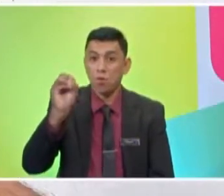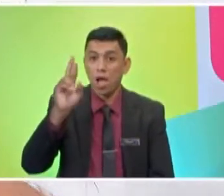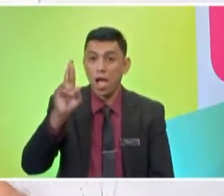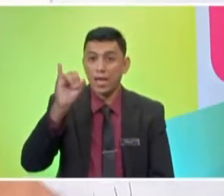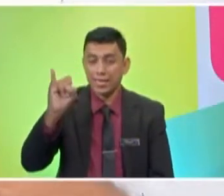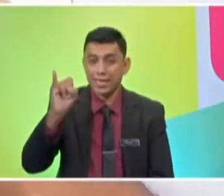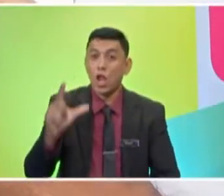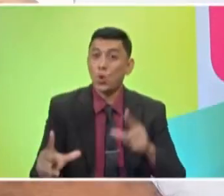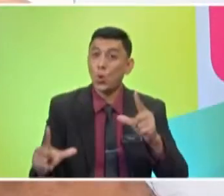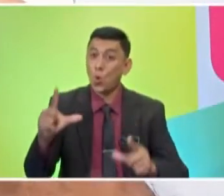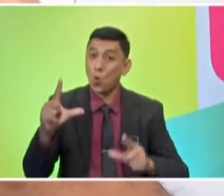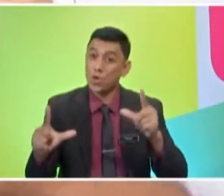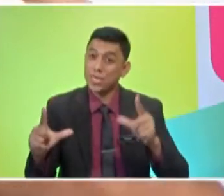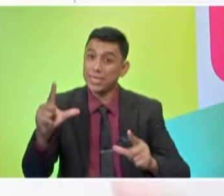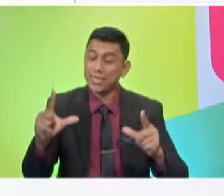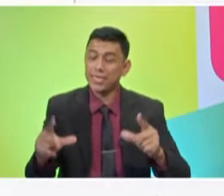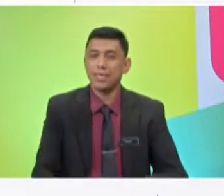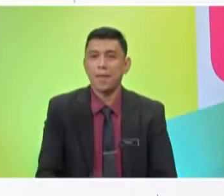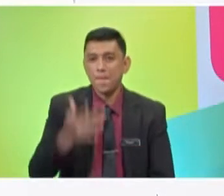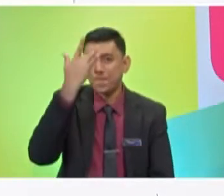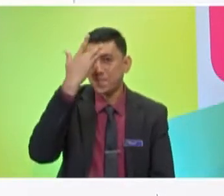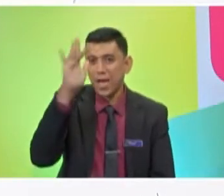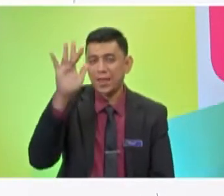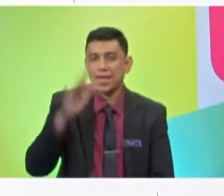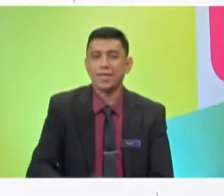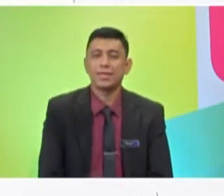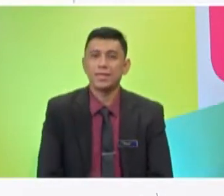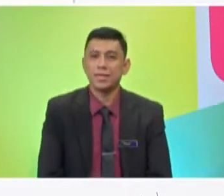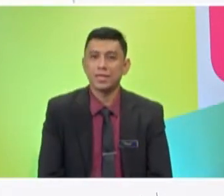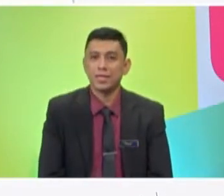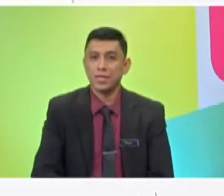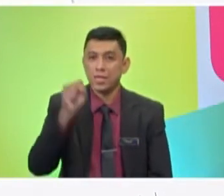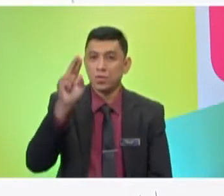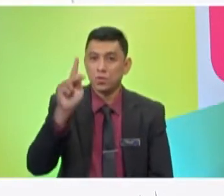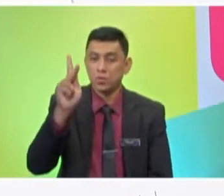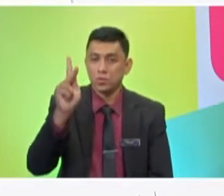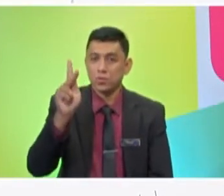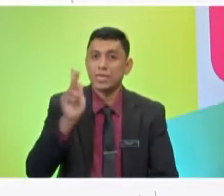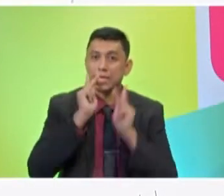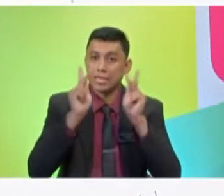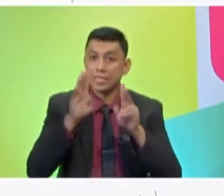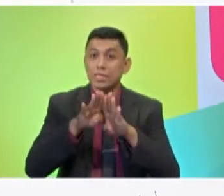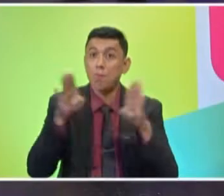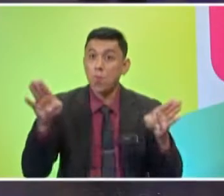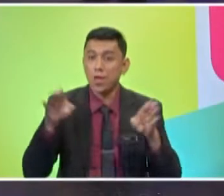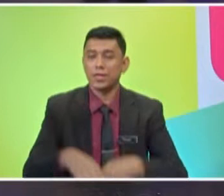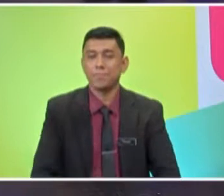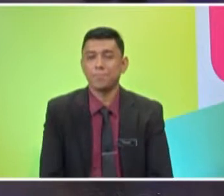lo. Lori. Lori. Pandai. Dia ialah suku kata terbuka. Buka.